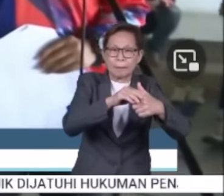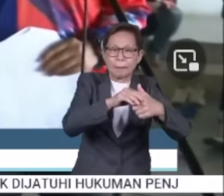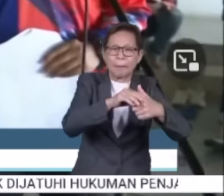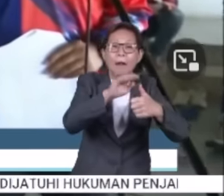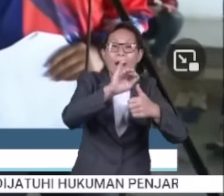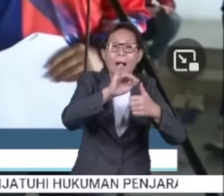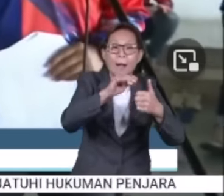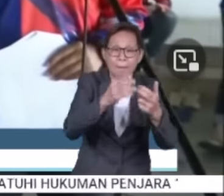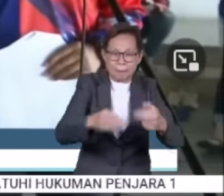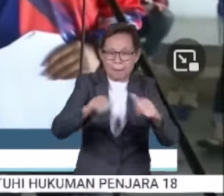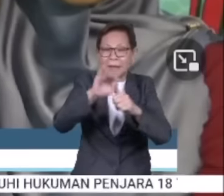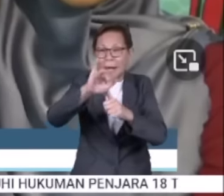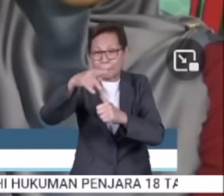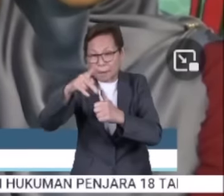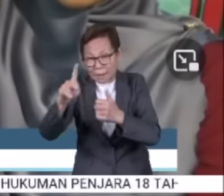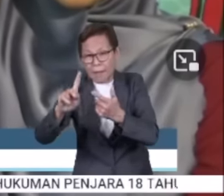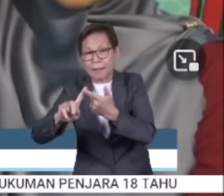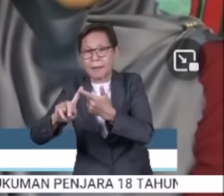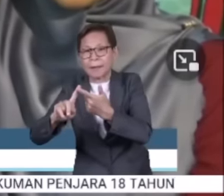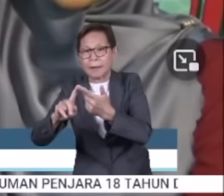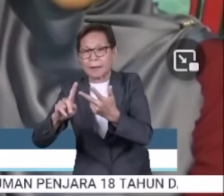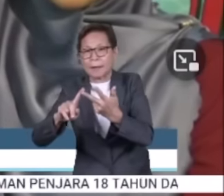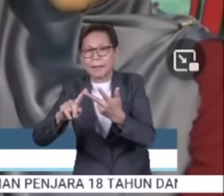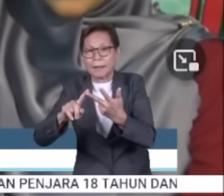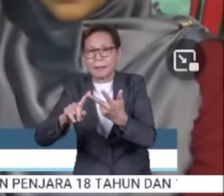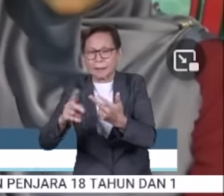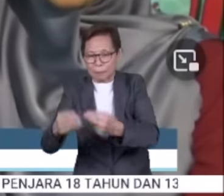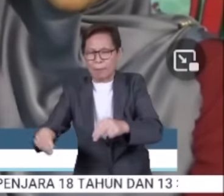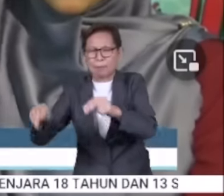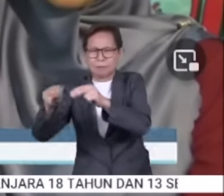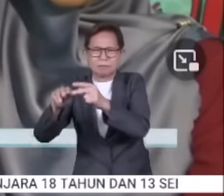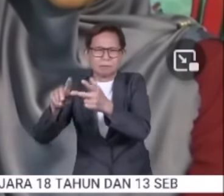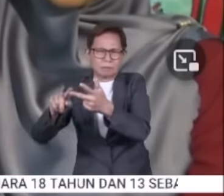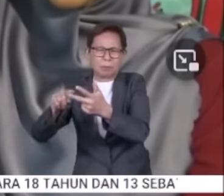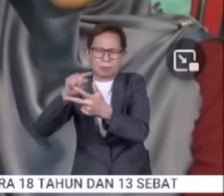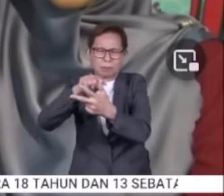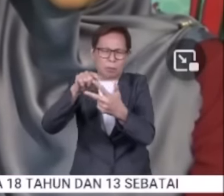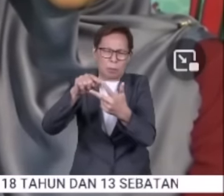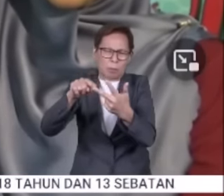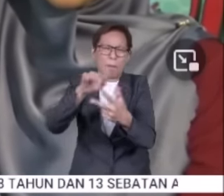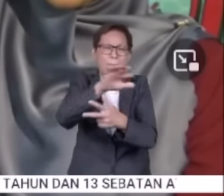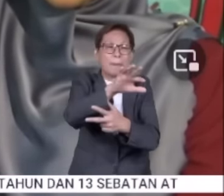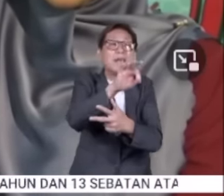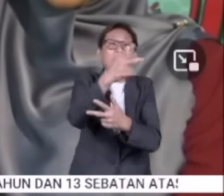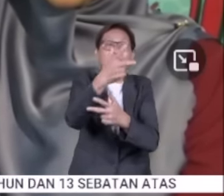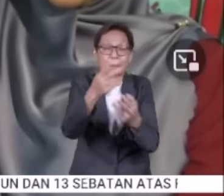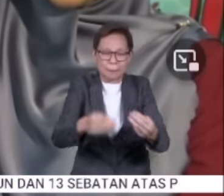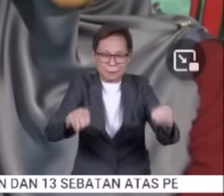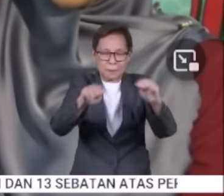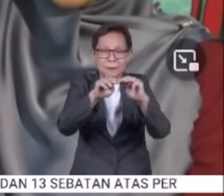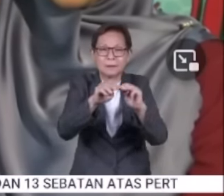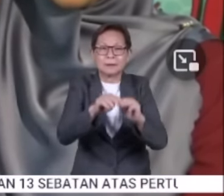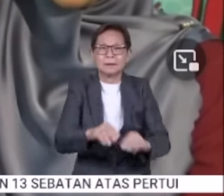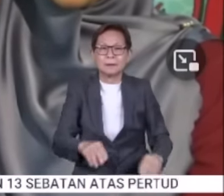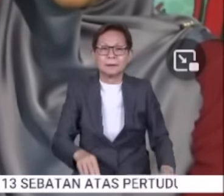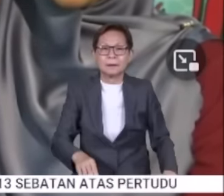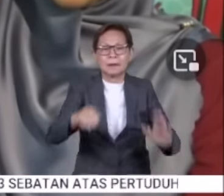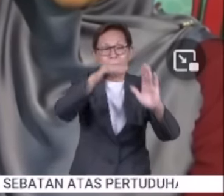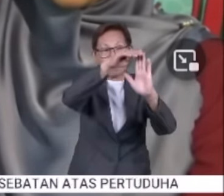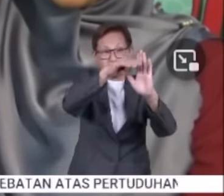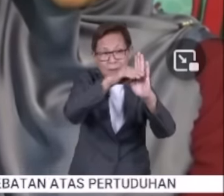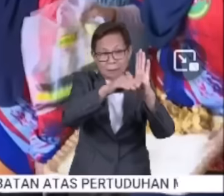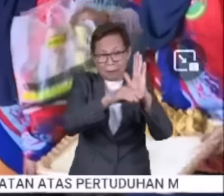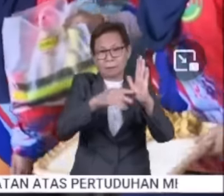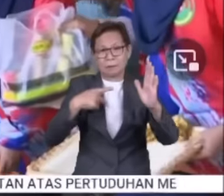IPK dan juga Masjid Al-Bukhari. Jadi kami itu adalah satu antara agenda yang